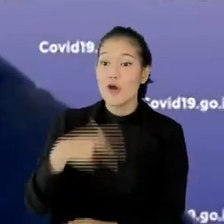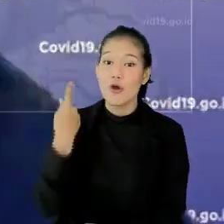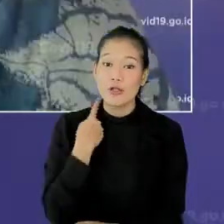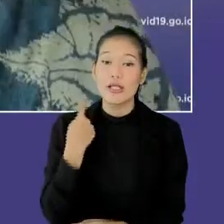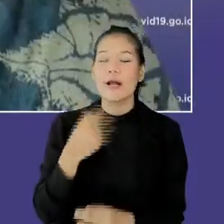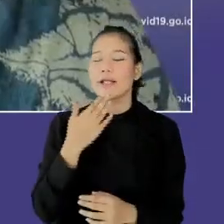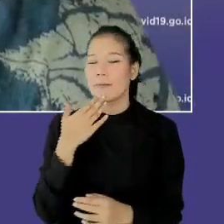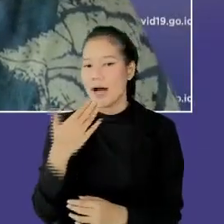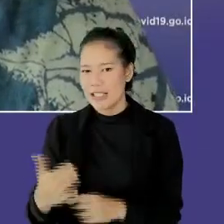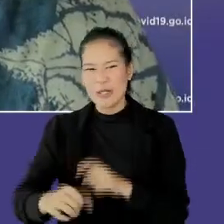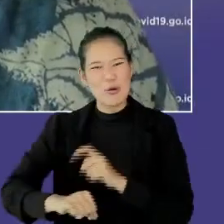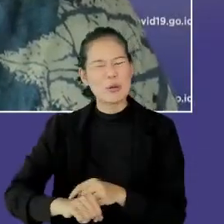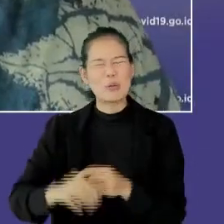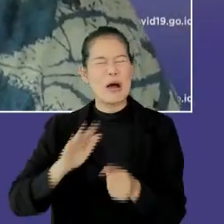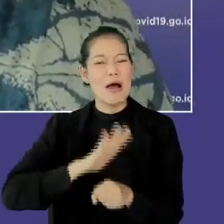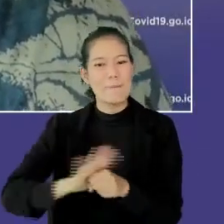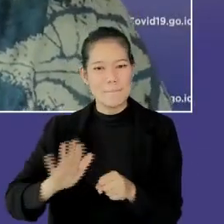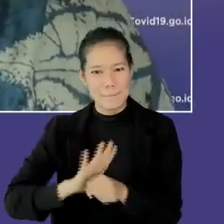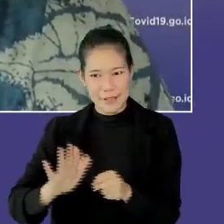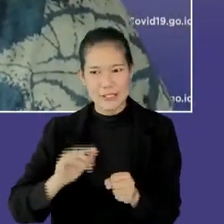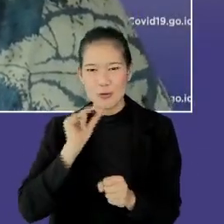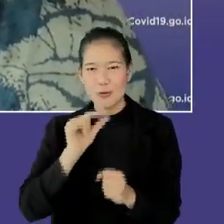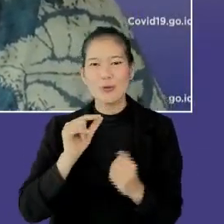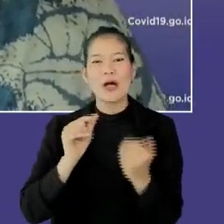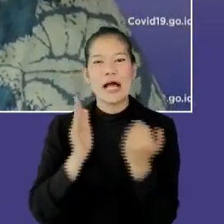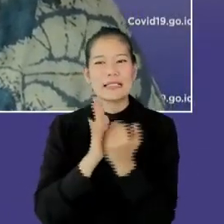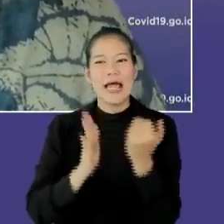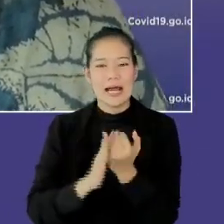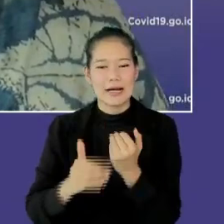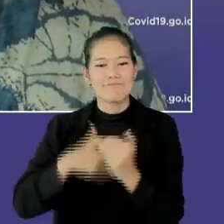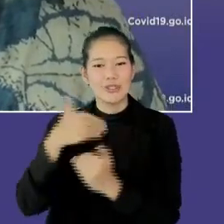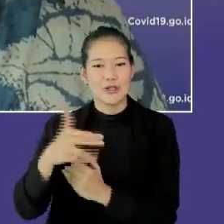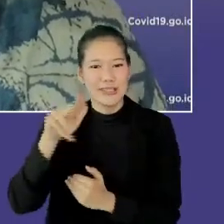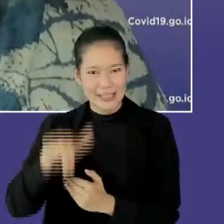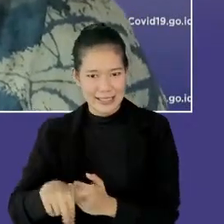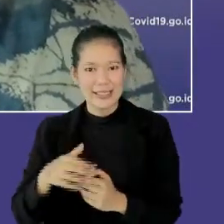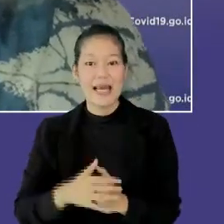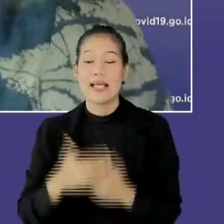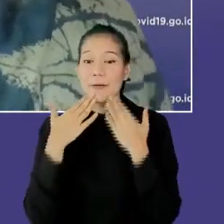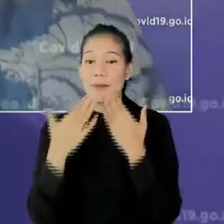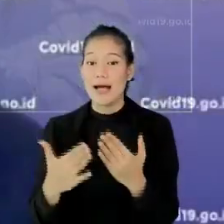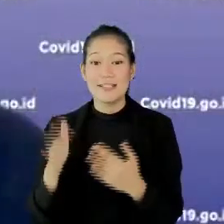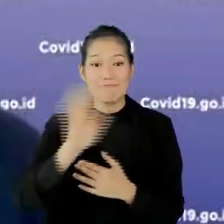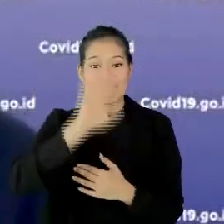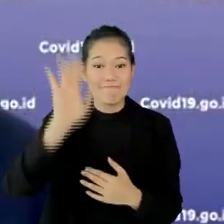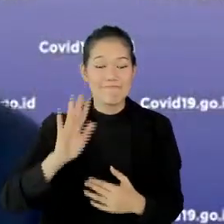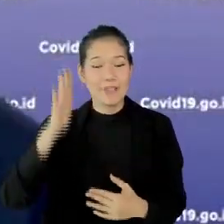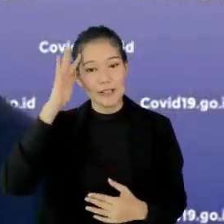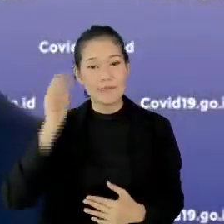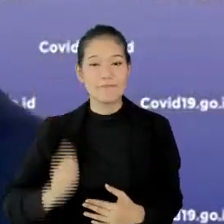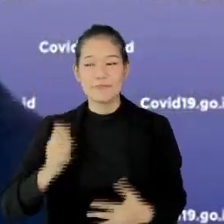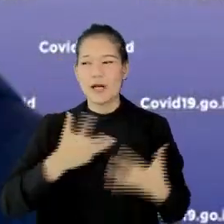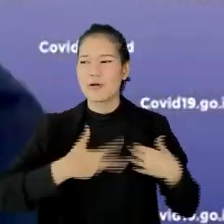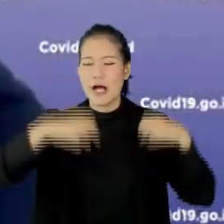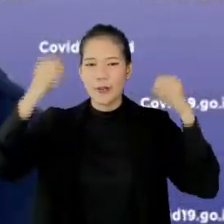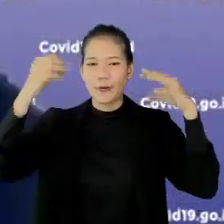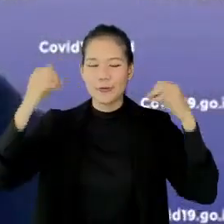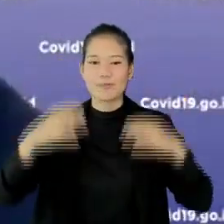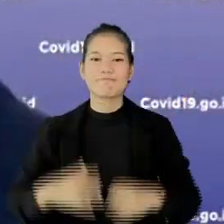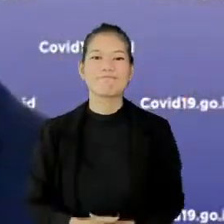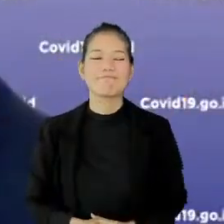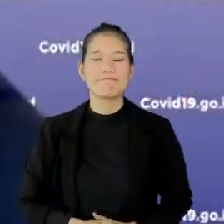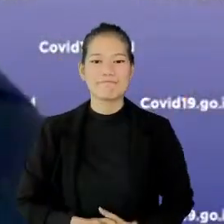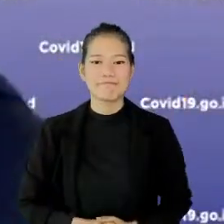Waktu kita sudah habis dan harus dikembalikan lagi untuk acara berikutnya setelah kita ya. Terima kasih banyak, sampai jumpa lagi semuanya. Wassalamualaikum warahmatullahi